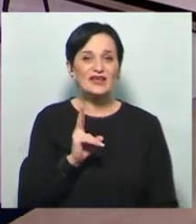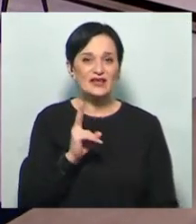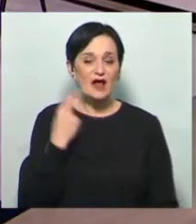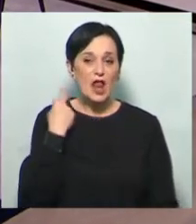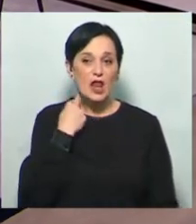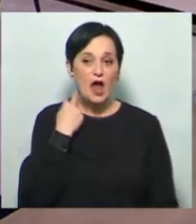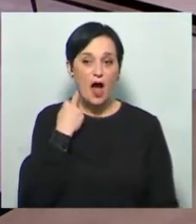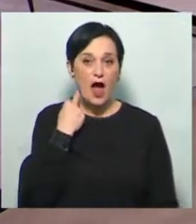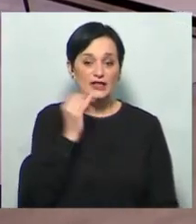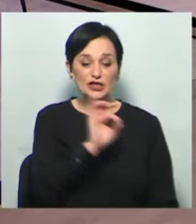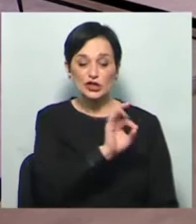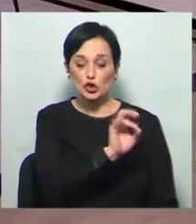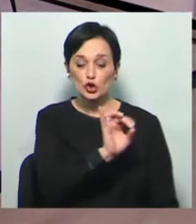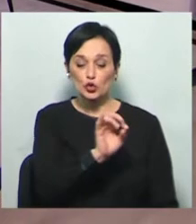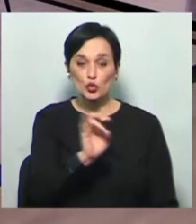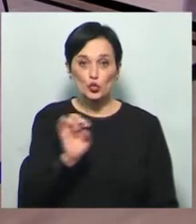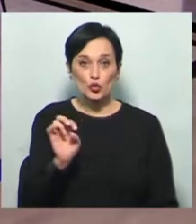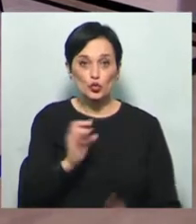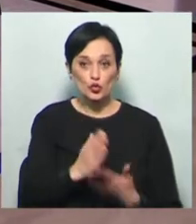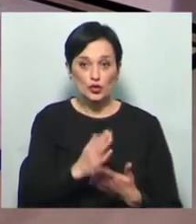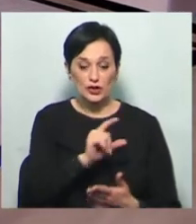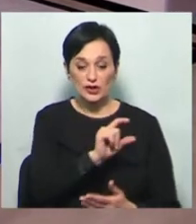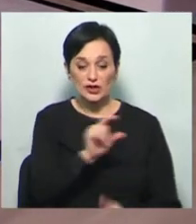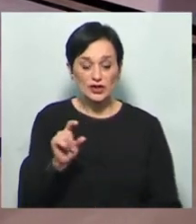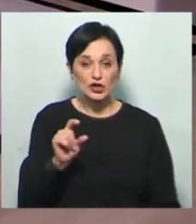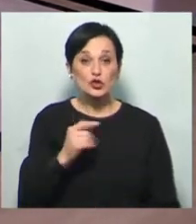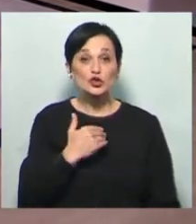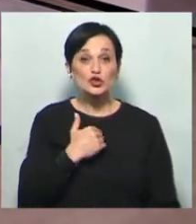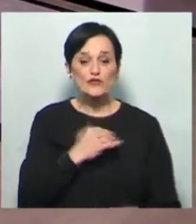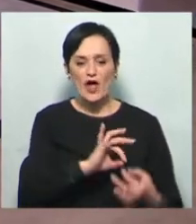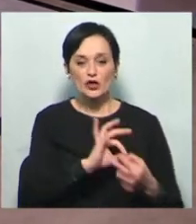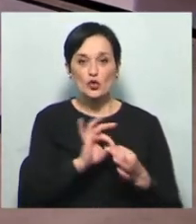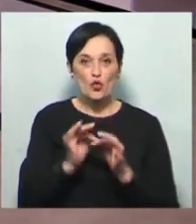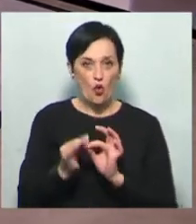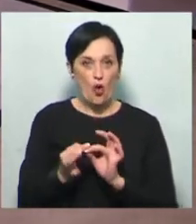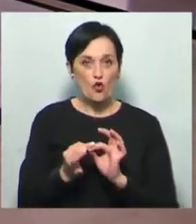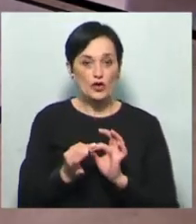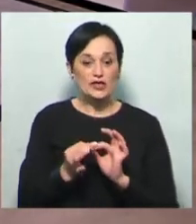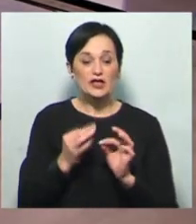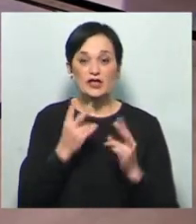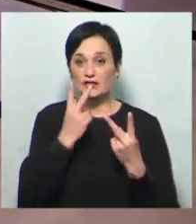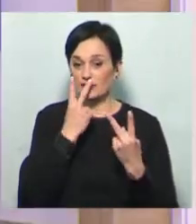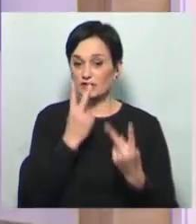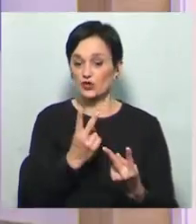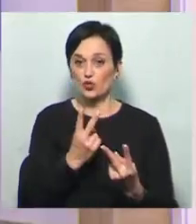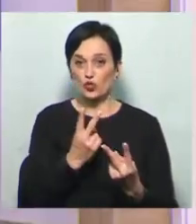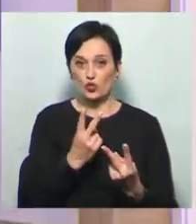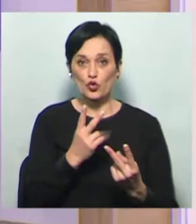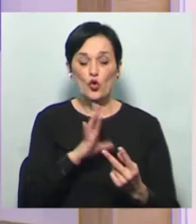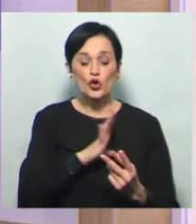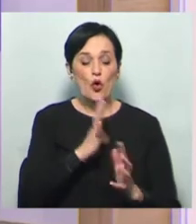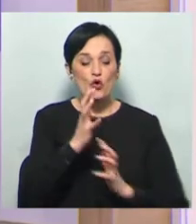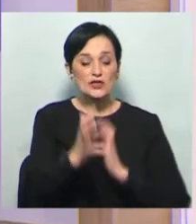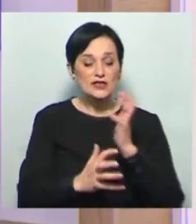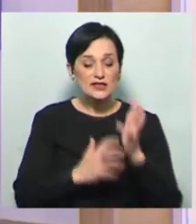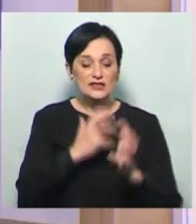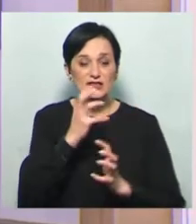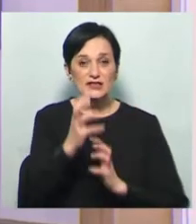ლათინური ასოებით, აბრევიატურით, ჩვენ კონკრეტული ჟესტით გამოვხატეთ და ეს იყო საერთაშორისო